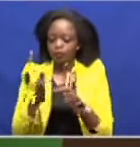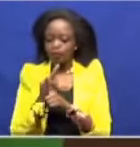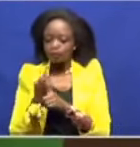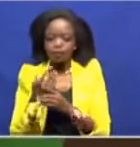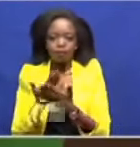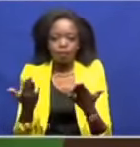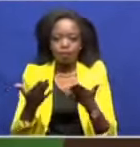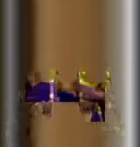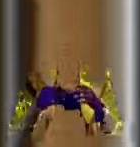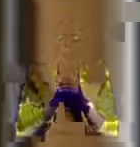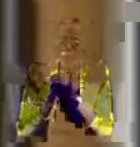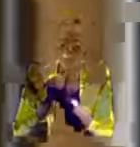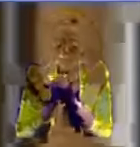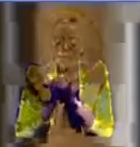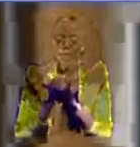ilitukuzwa.